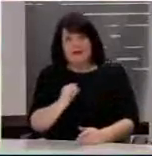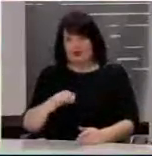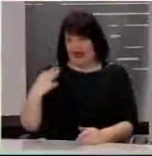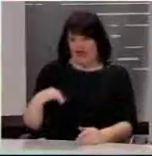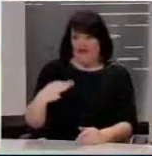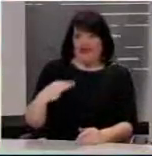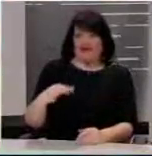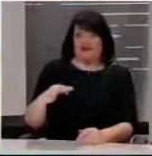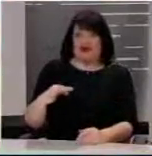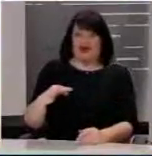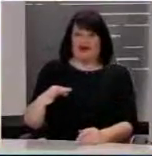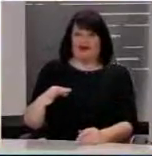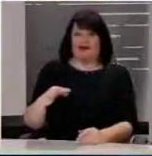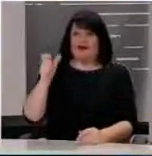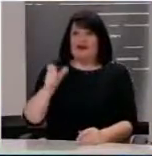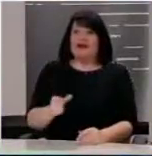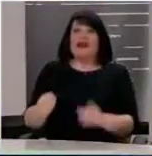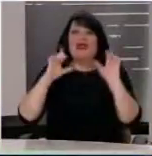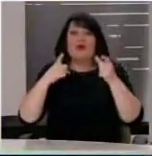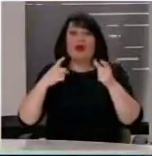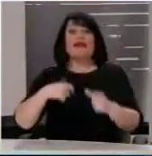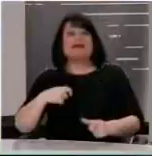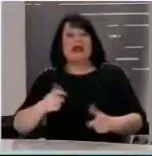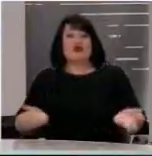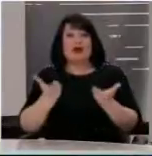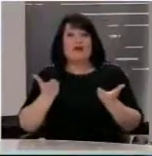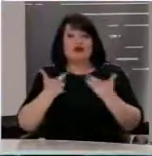ευτυχία από κάποιο στέλεχος παράταξή σας?